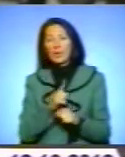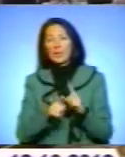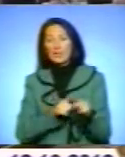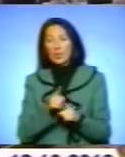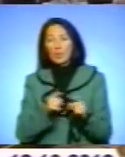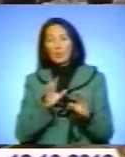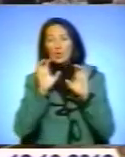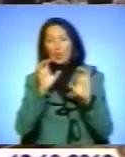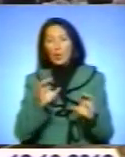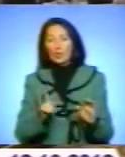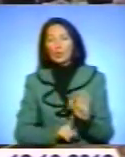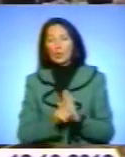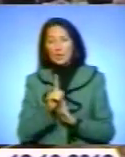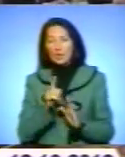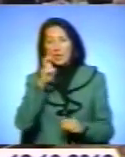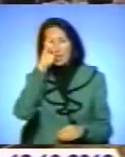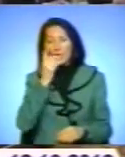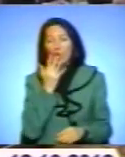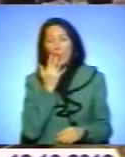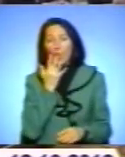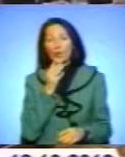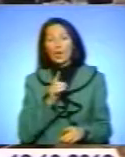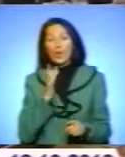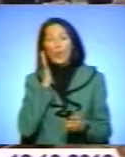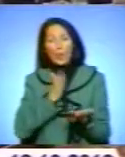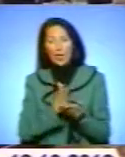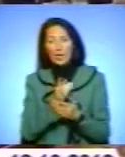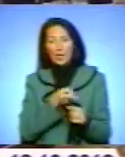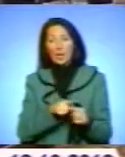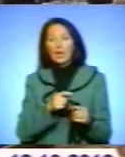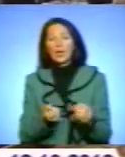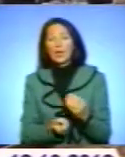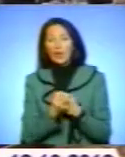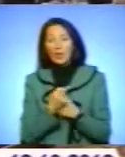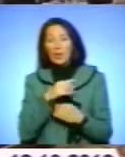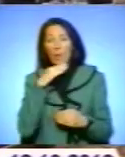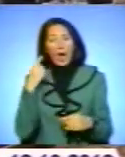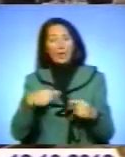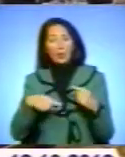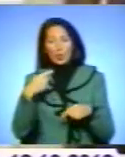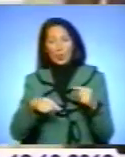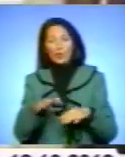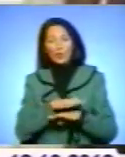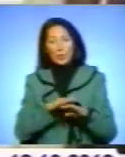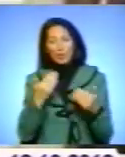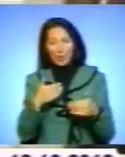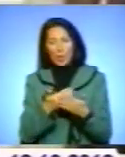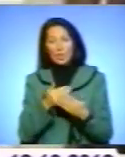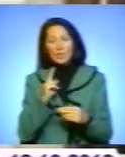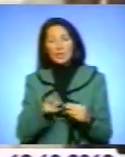про засади державної мовної політики, який викликав чимало суперечок у суспільстві, вже майже завершено.